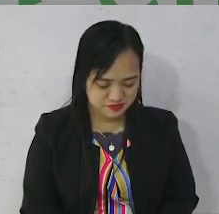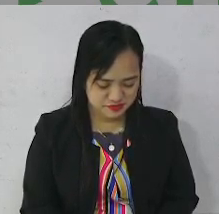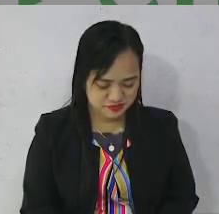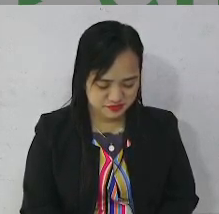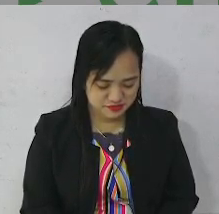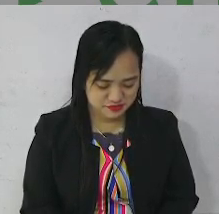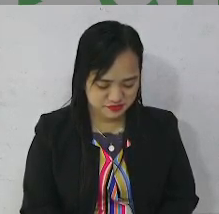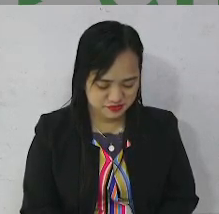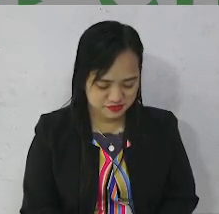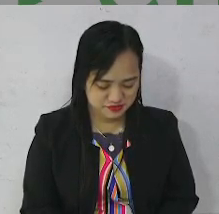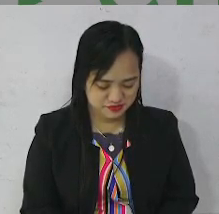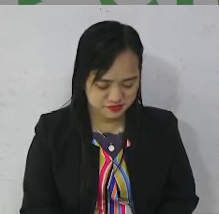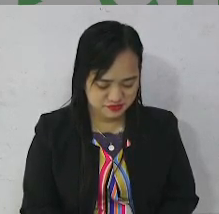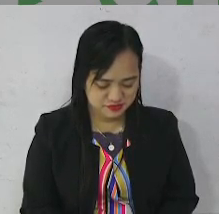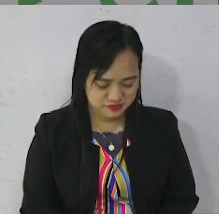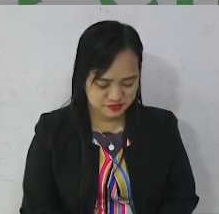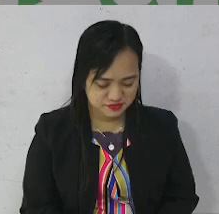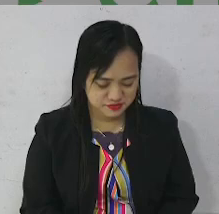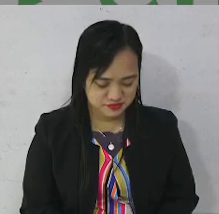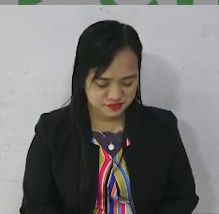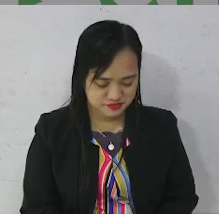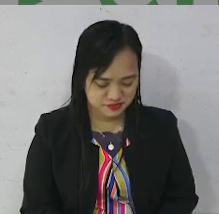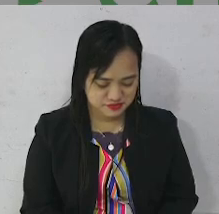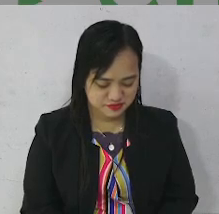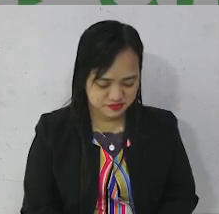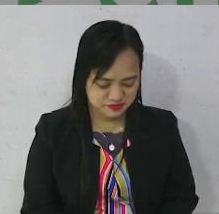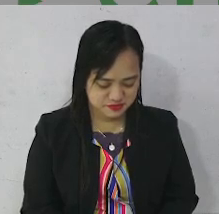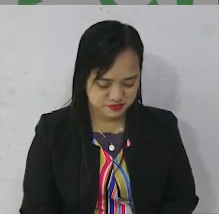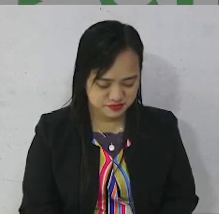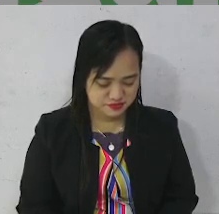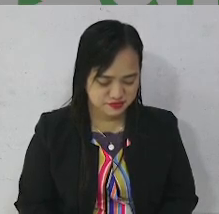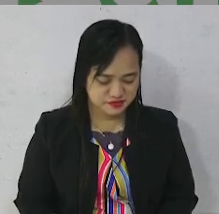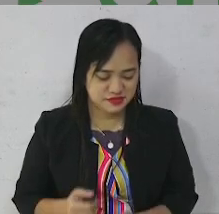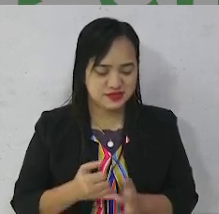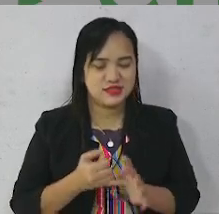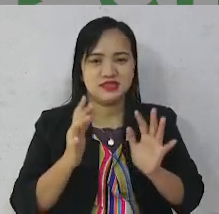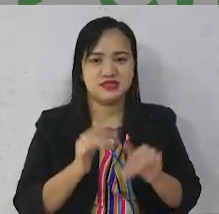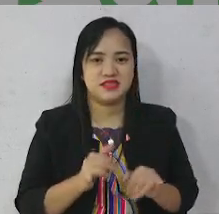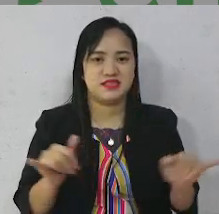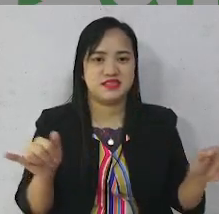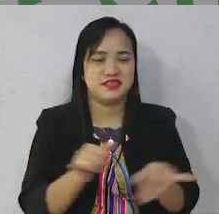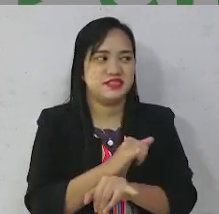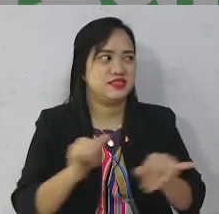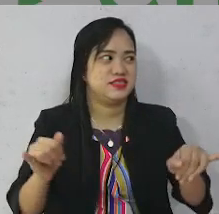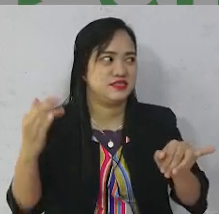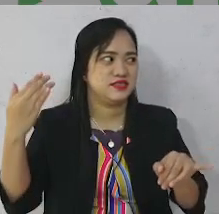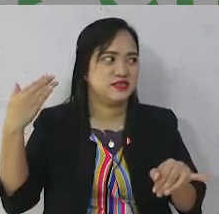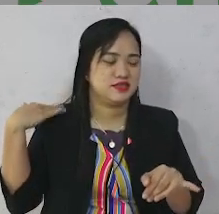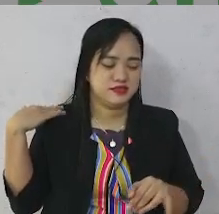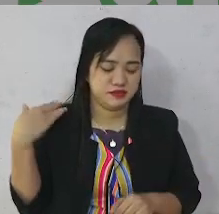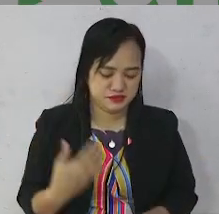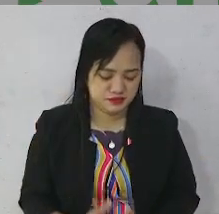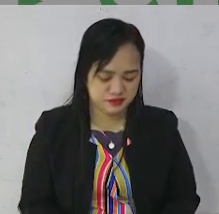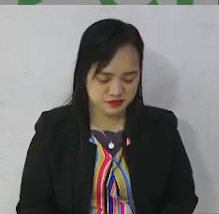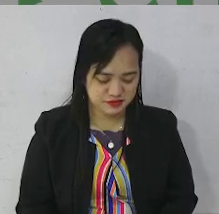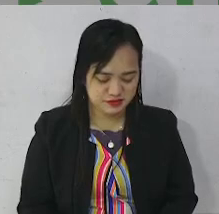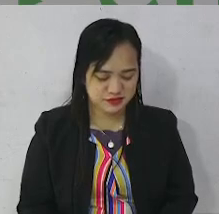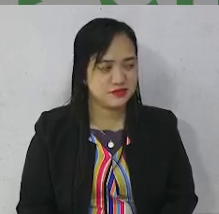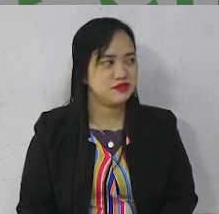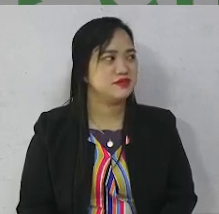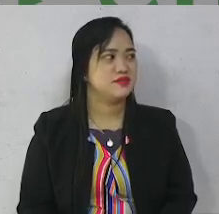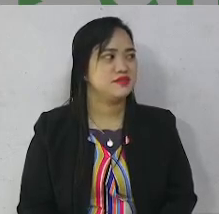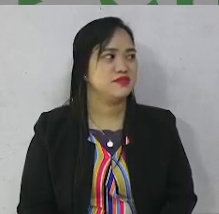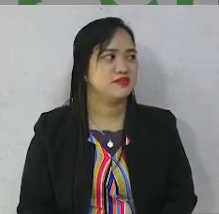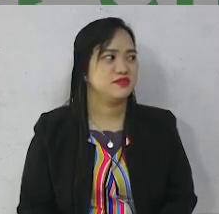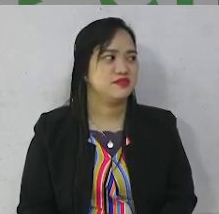y Anyway so pantay talaga sil bantay talaga sila kahit anong anggulo yan